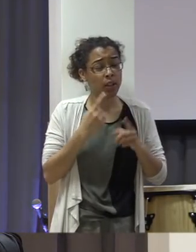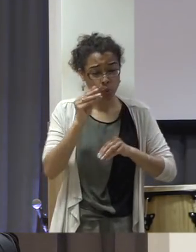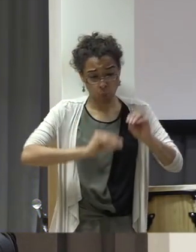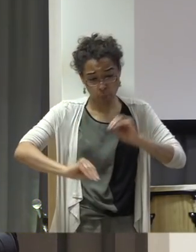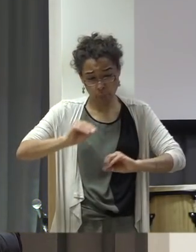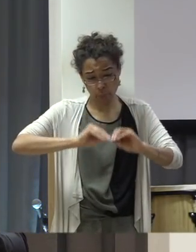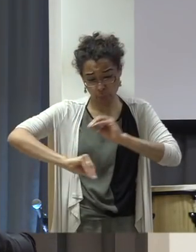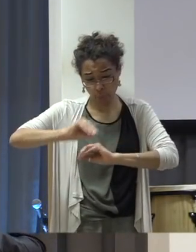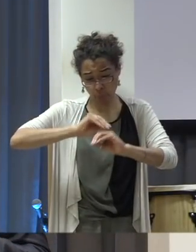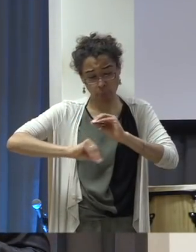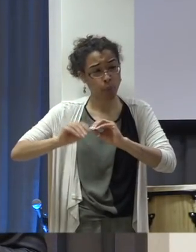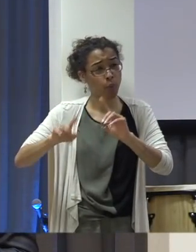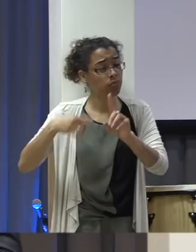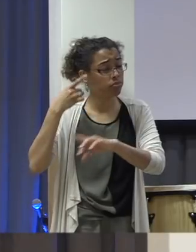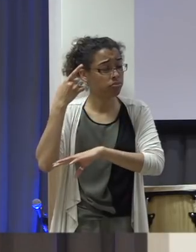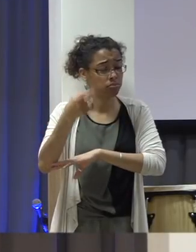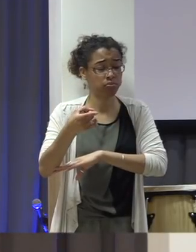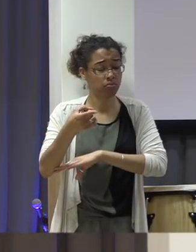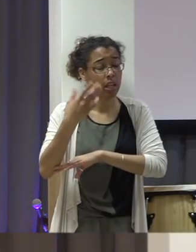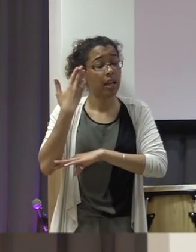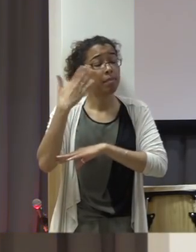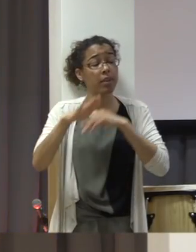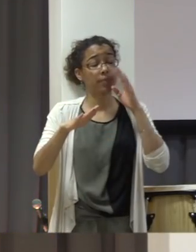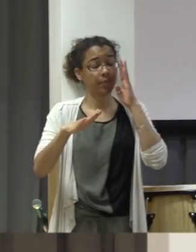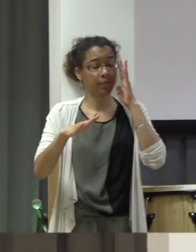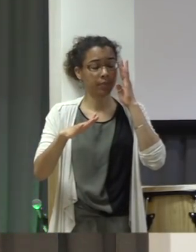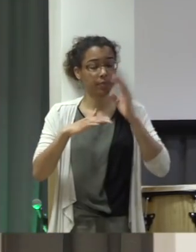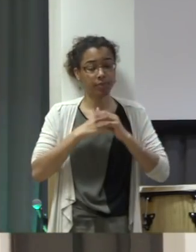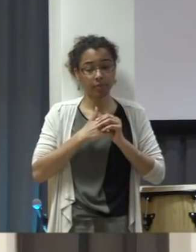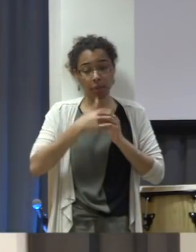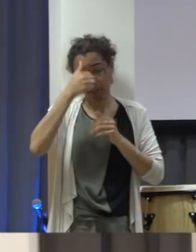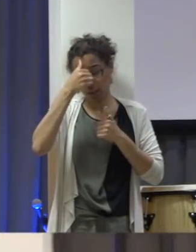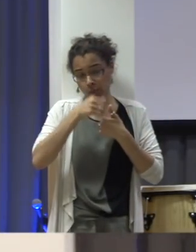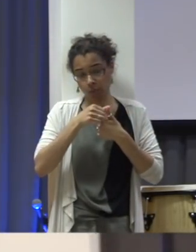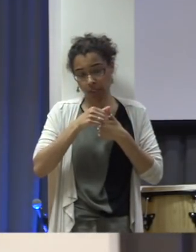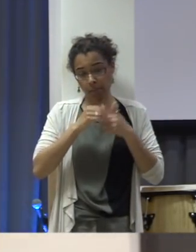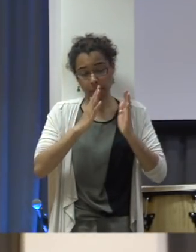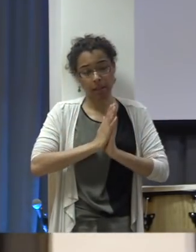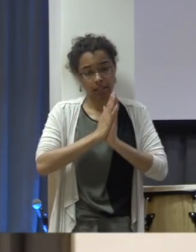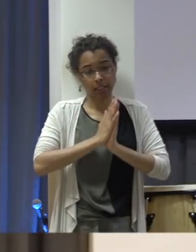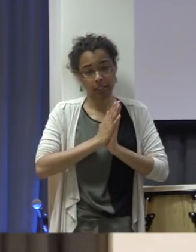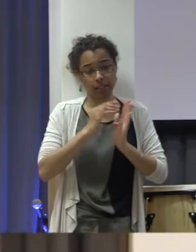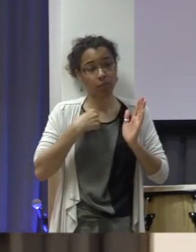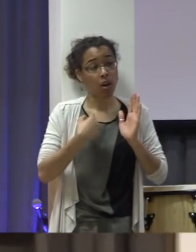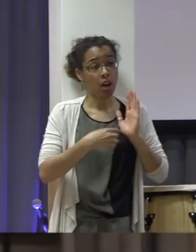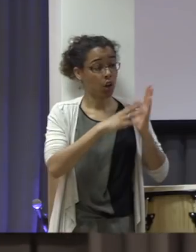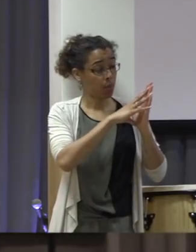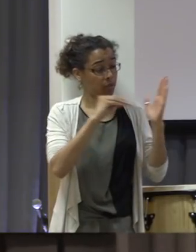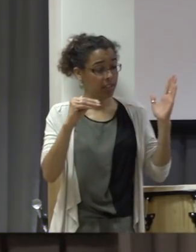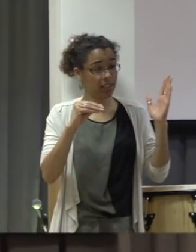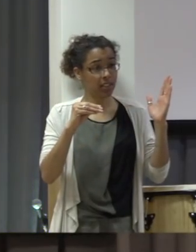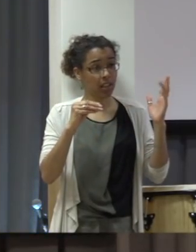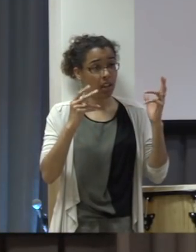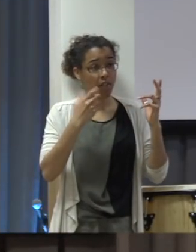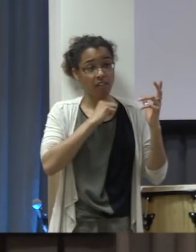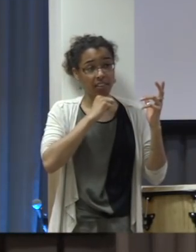cesse. Mais une chose dont je me rappelle, même à l'église, je suis devenu le modèle. Personne ne veut